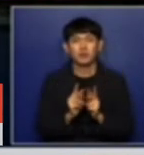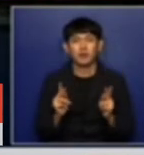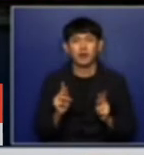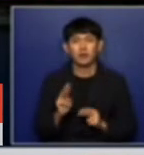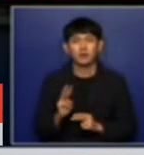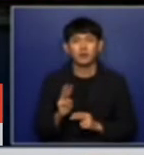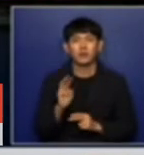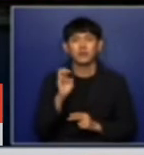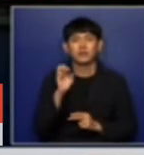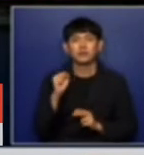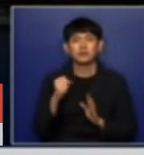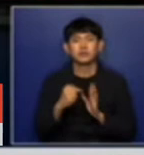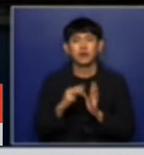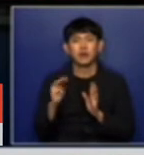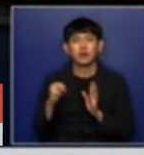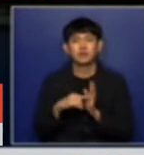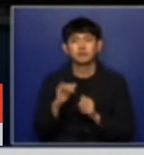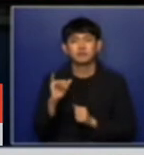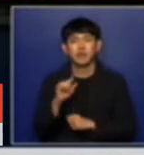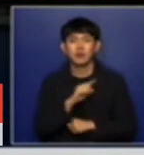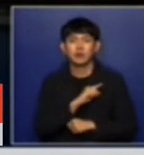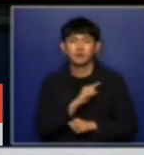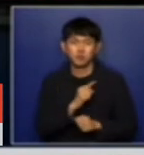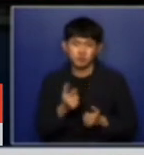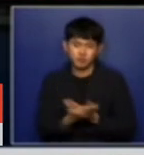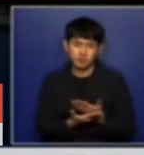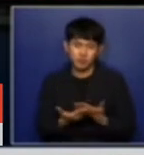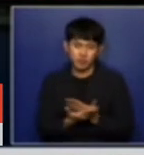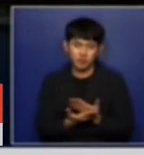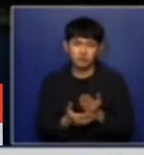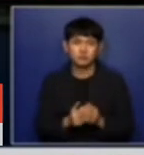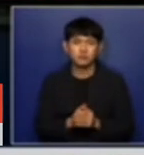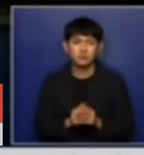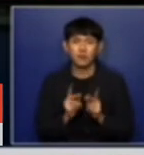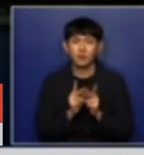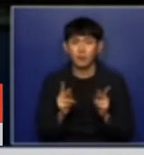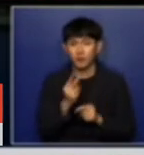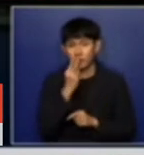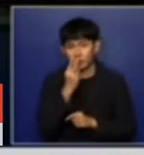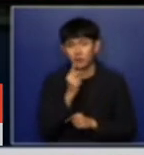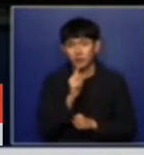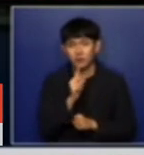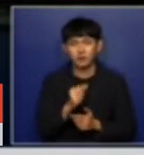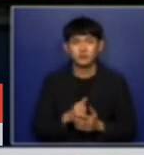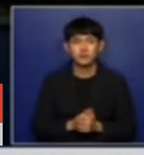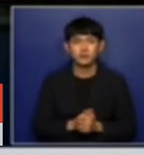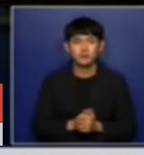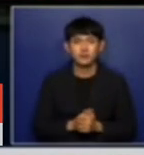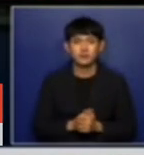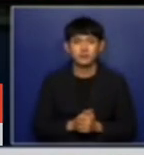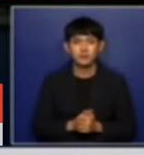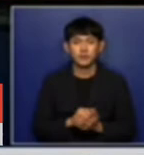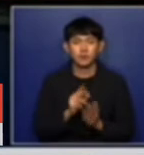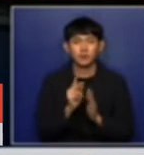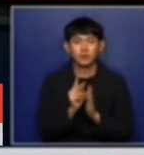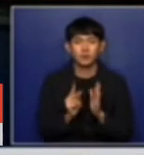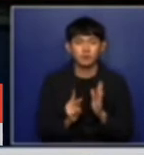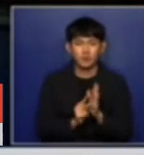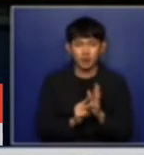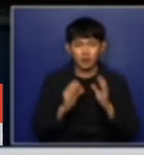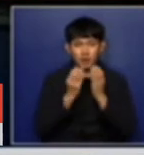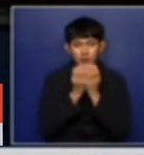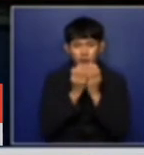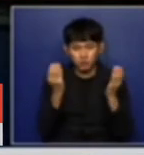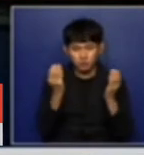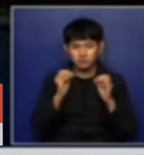พิจารณาในชั้นของกรรมธิการท่านประธานดูนะครับบทบัญญัติรัฐธรรมนูญเขียนไม่ชัดเจนว่